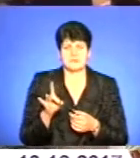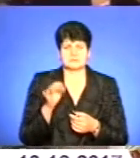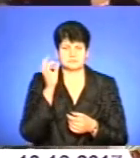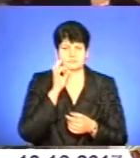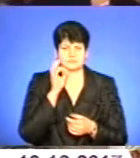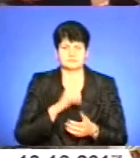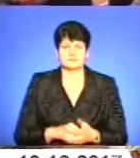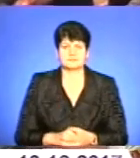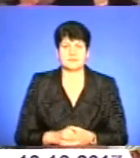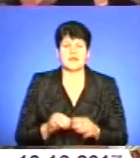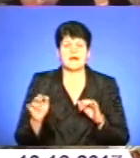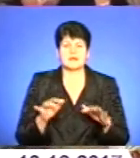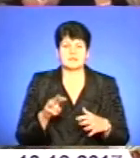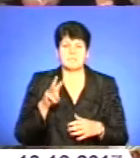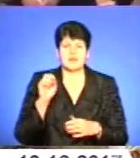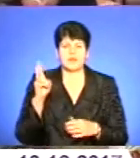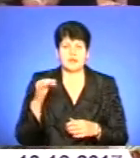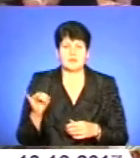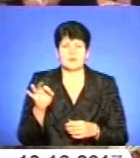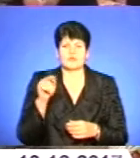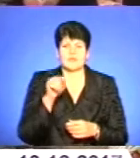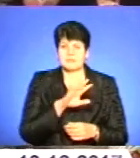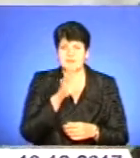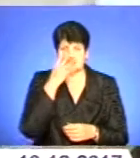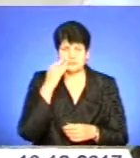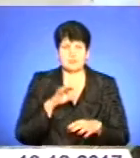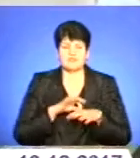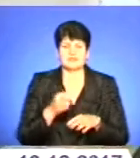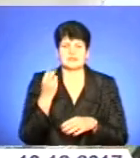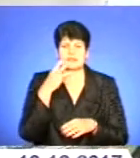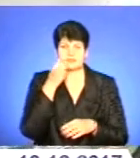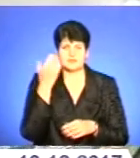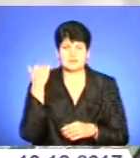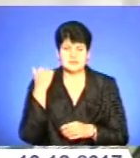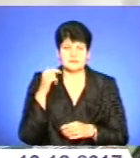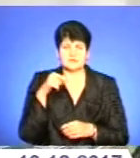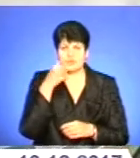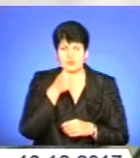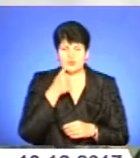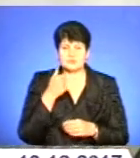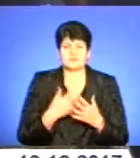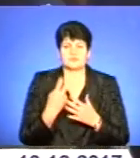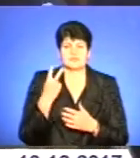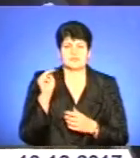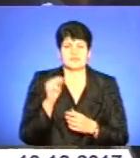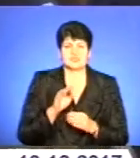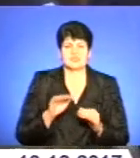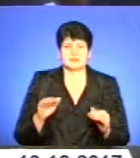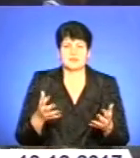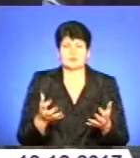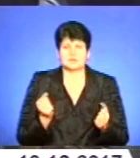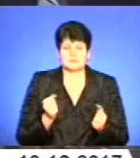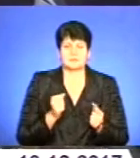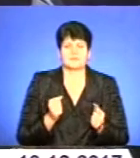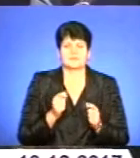солодощів. Акцію «Миколай про тебе не забуде» у Тернополі проводять 13 років поспіль. Цьогоріч близько 2000 дітей отримають гостинці від